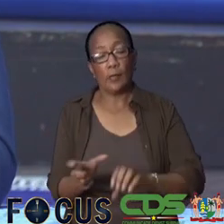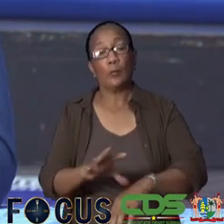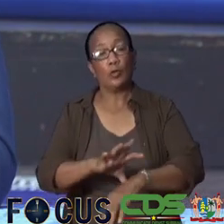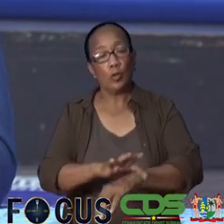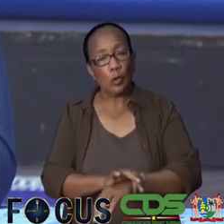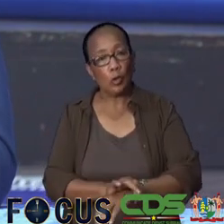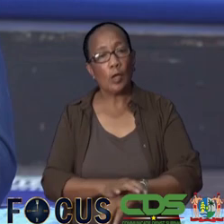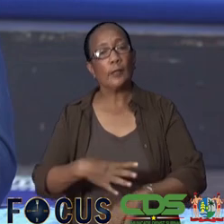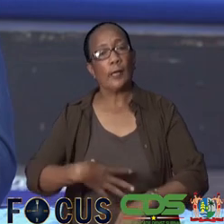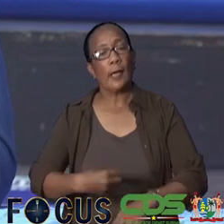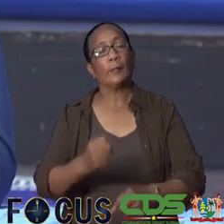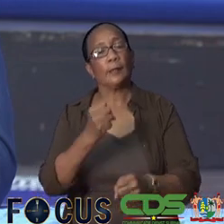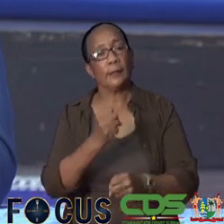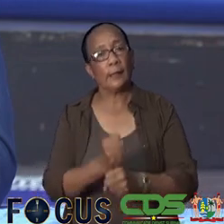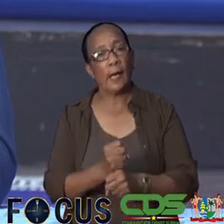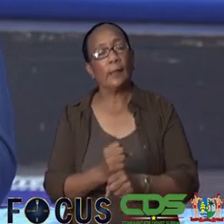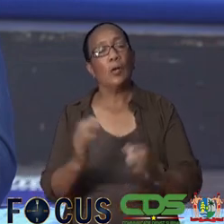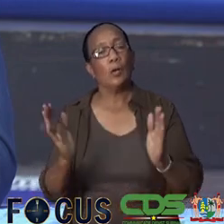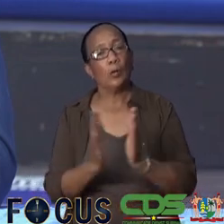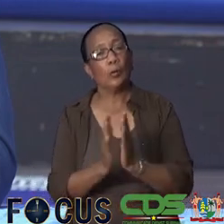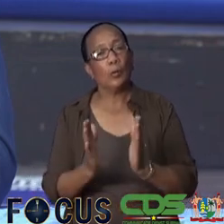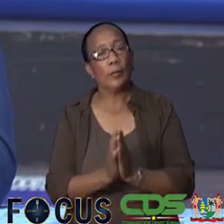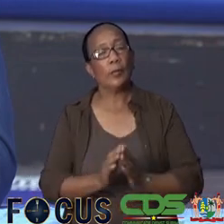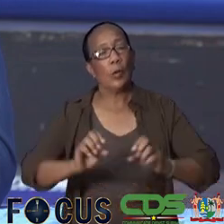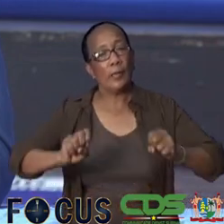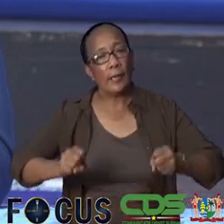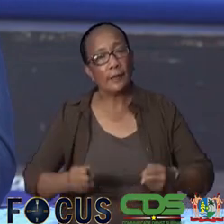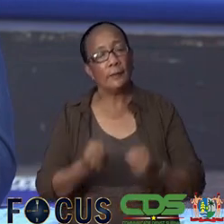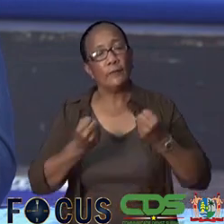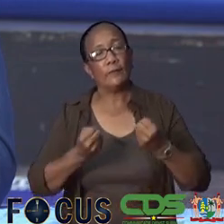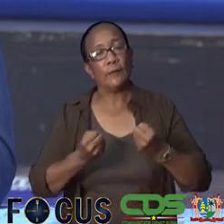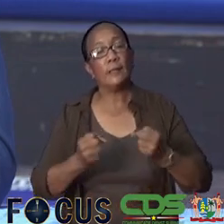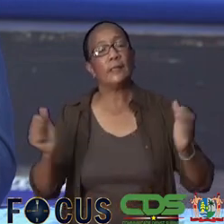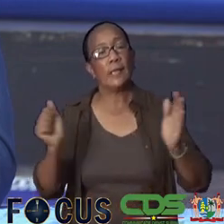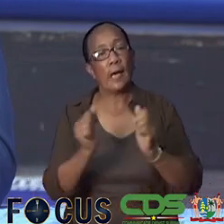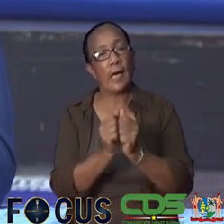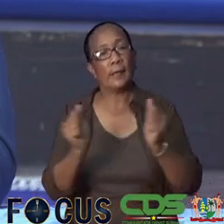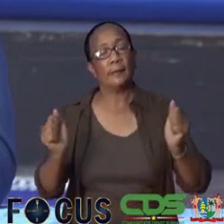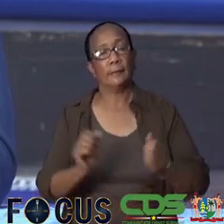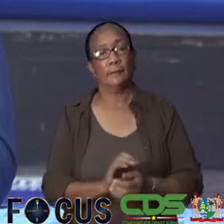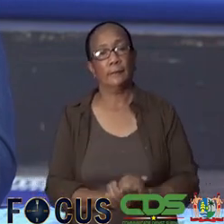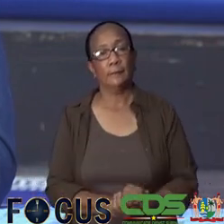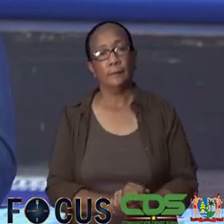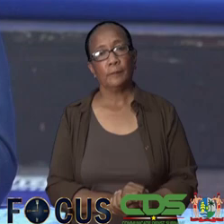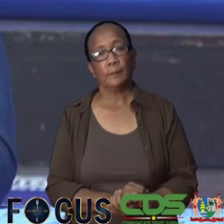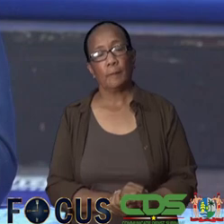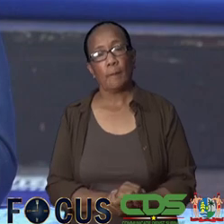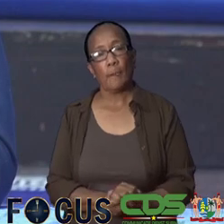hebben geleverd gedurende hun actieve jaren.